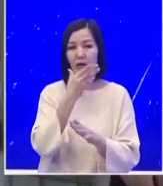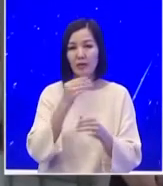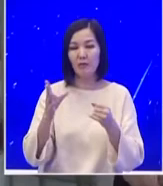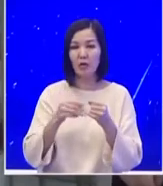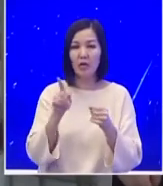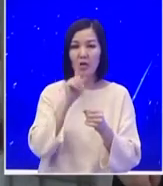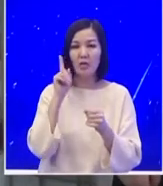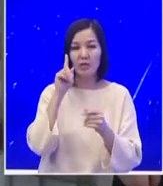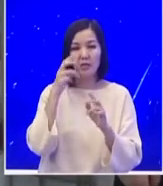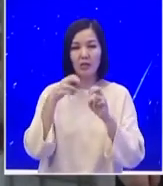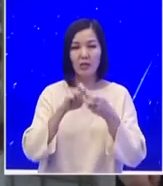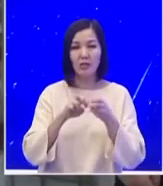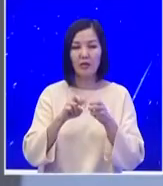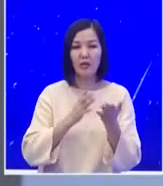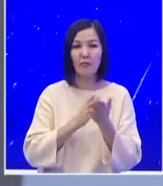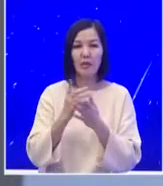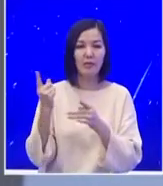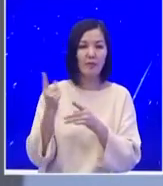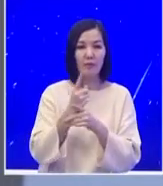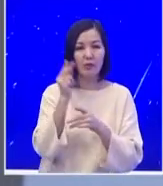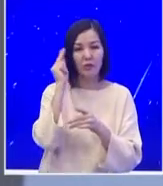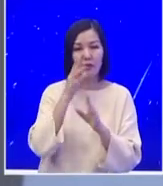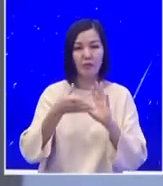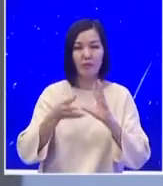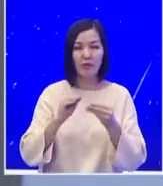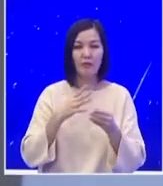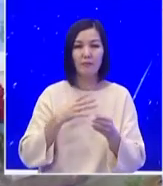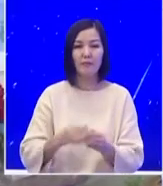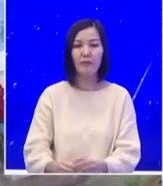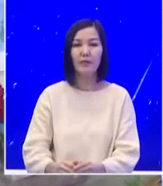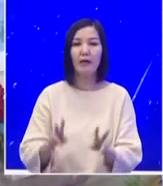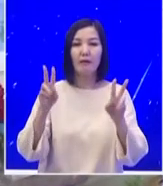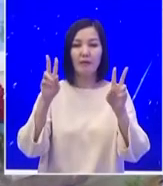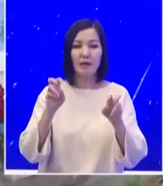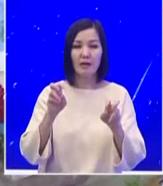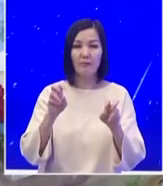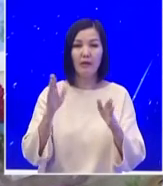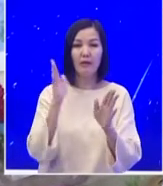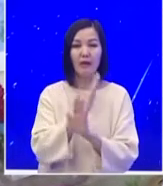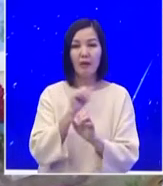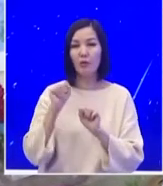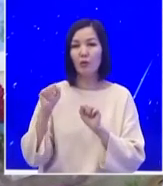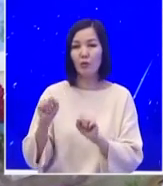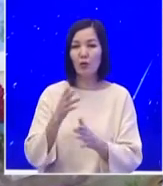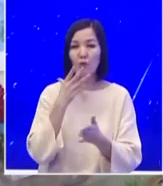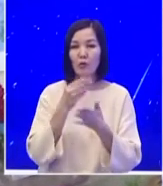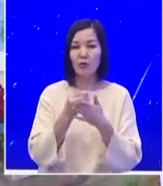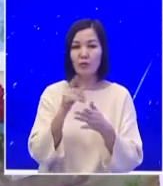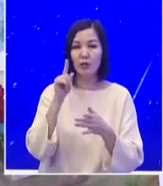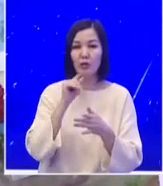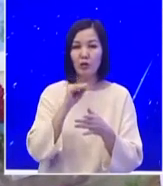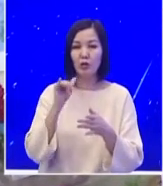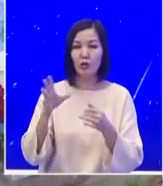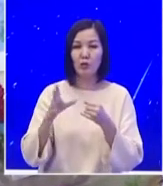жастар жадында жаңғыртуға бағытталған алғашқы еңбегім дейді. Яғни бұл тақырыпта мен табиғатты қорғау, өзіміздің жетісу